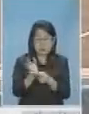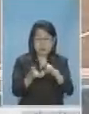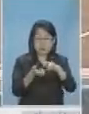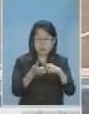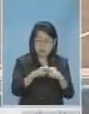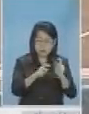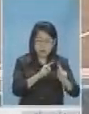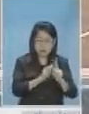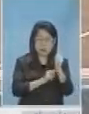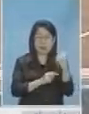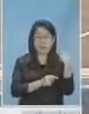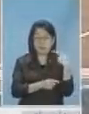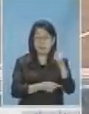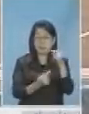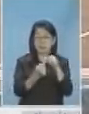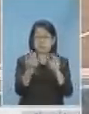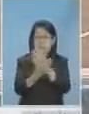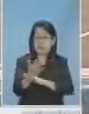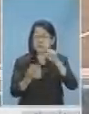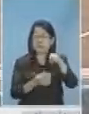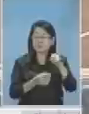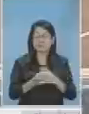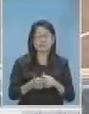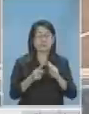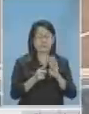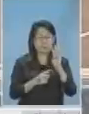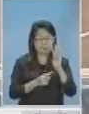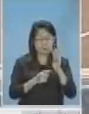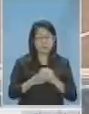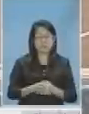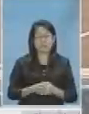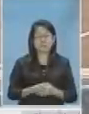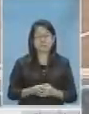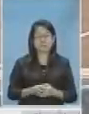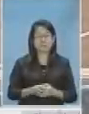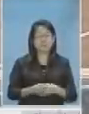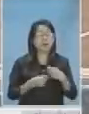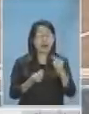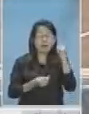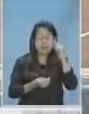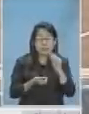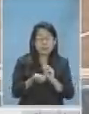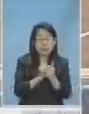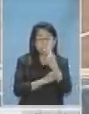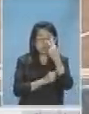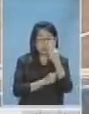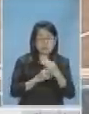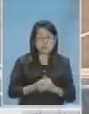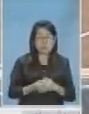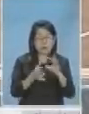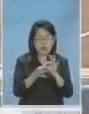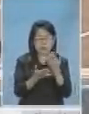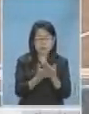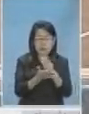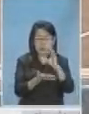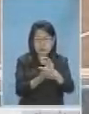ของเราประการที่4ครับท่านประธานครับอันนี้ในทางกลับกันครับท่านประธานครับงบประมาณหล